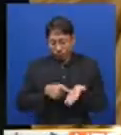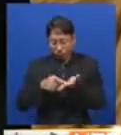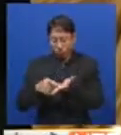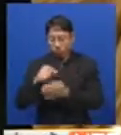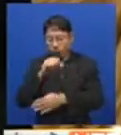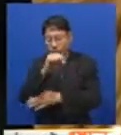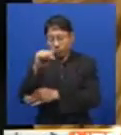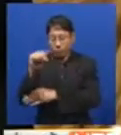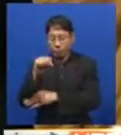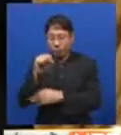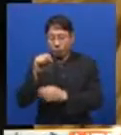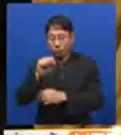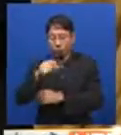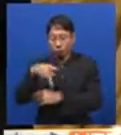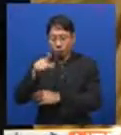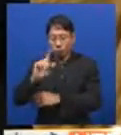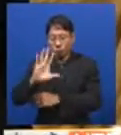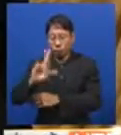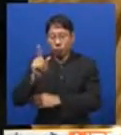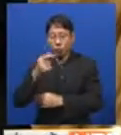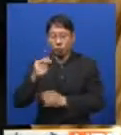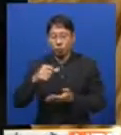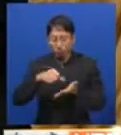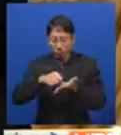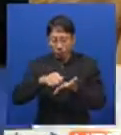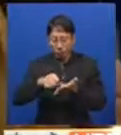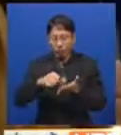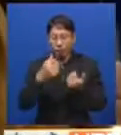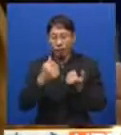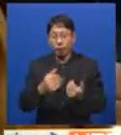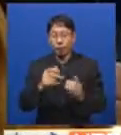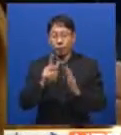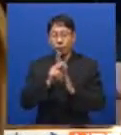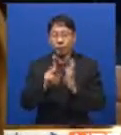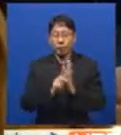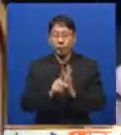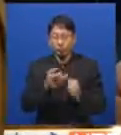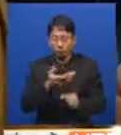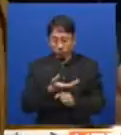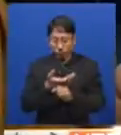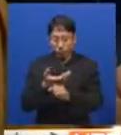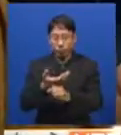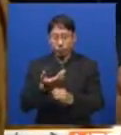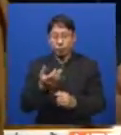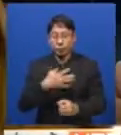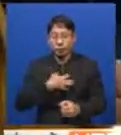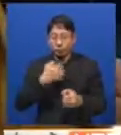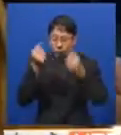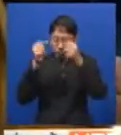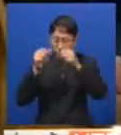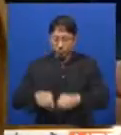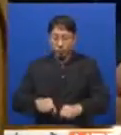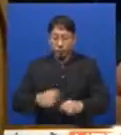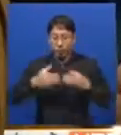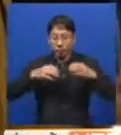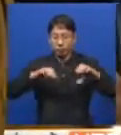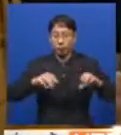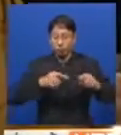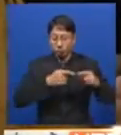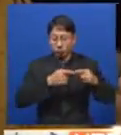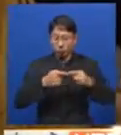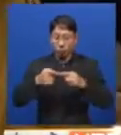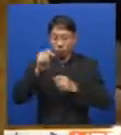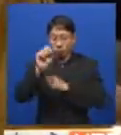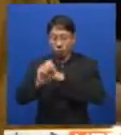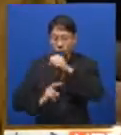าติขอให้แก้ไขรัฐธรรมนูญฉบับชั่วคราวเปิดช่องให้มีการทำประชามติเพื่อให้รัฐบาลอยู่ต่ออีกอย่างน้อย2ปี